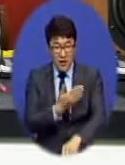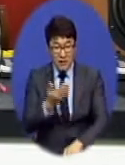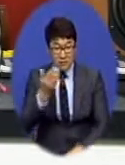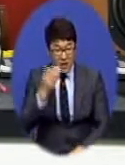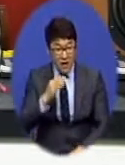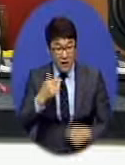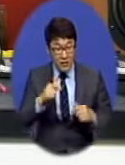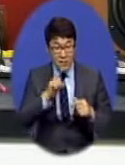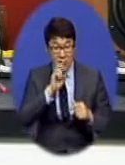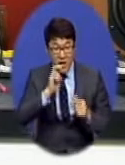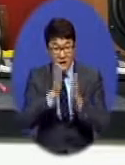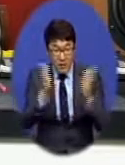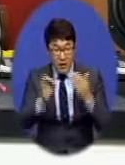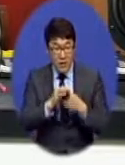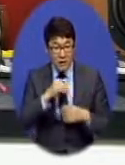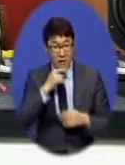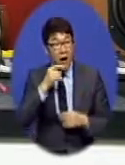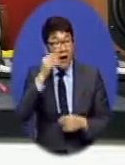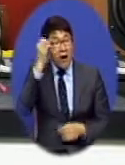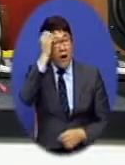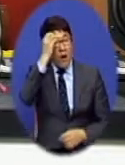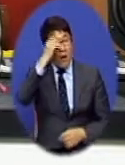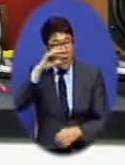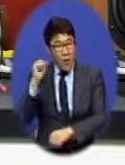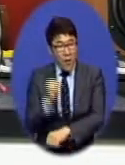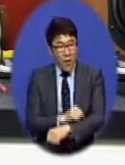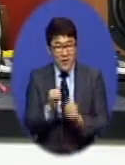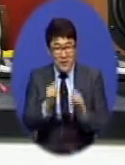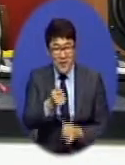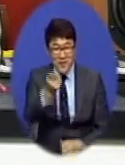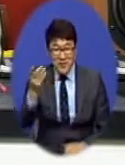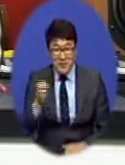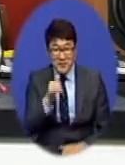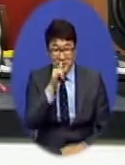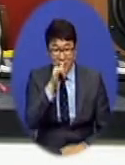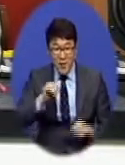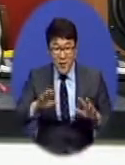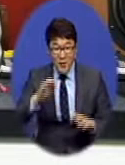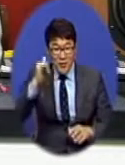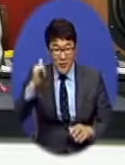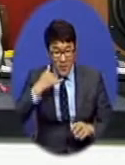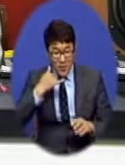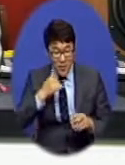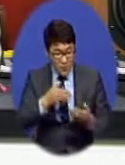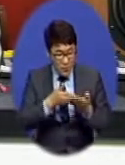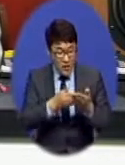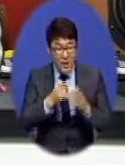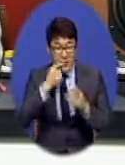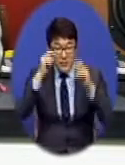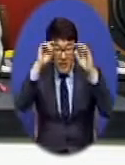딱 나오면, 와! 이러면서 노래 너무 잘하시는 거 있죠? 원래 저 오늘 신청해주신 비 내리는